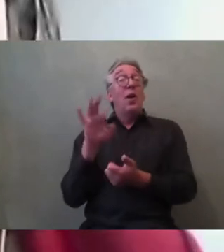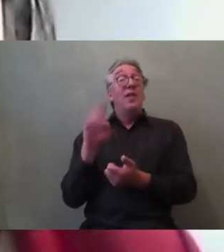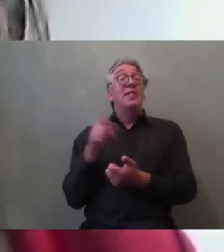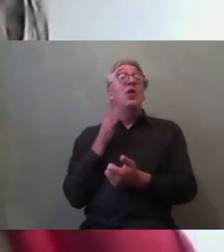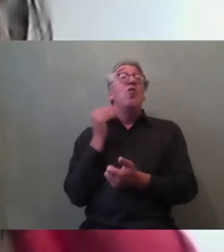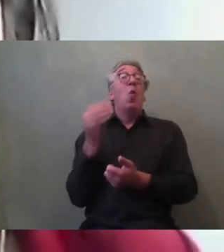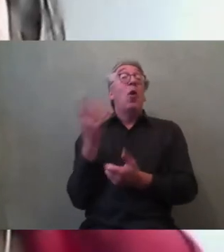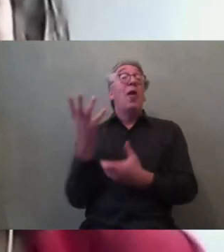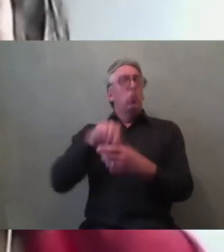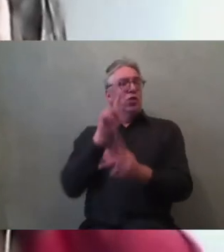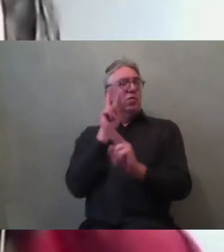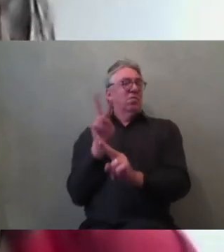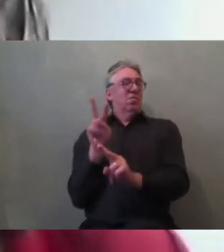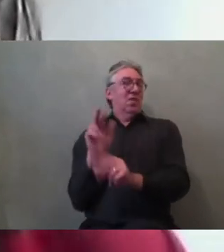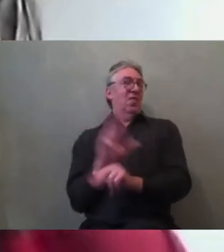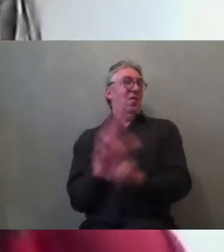jullie aandacht.